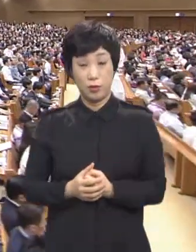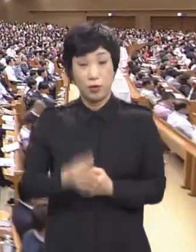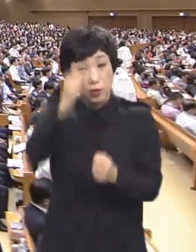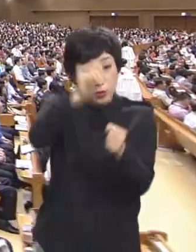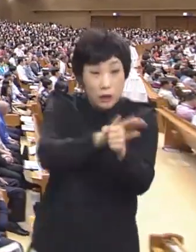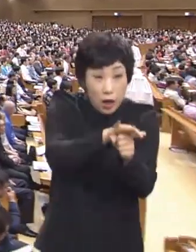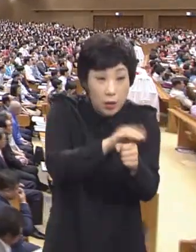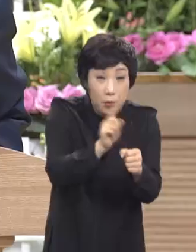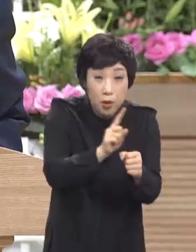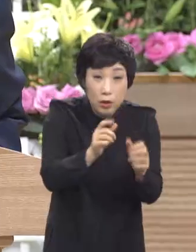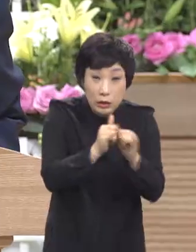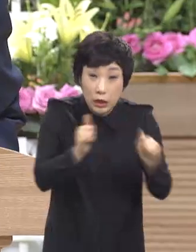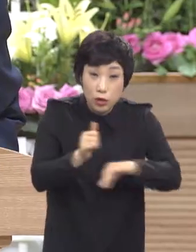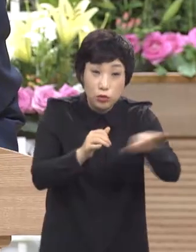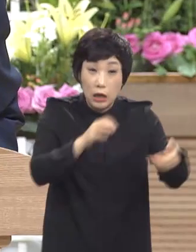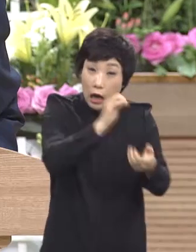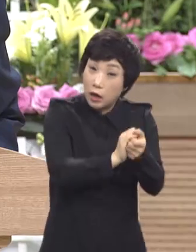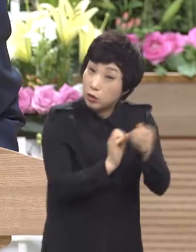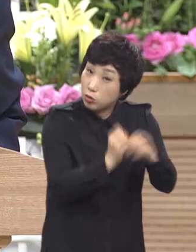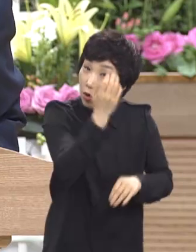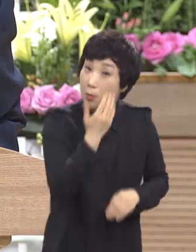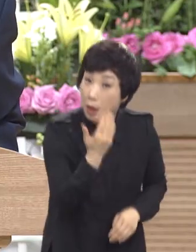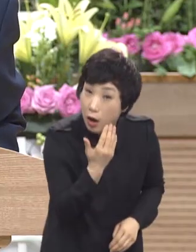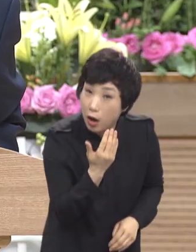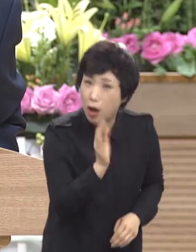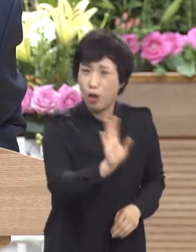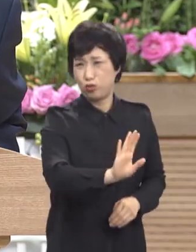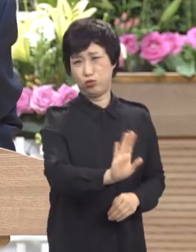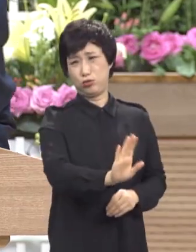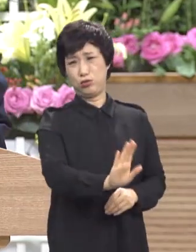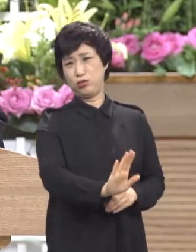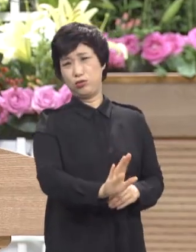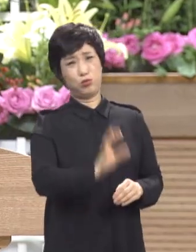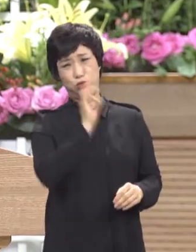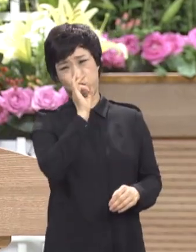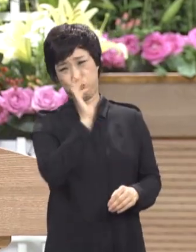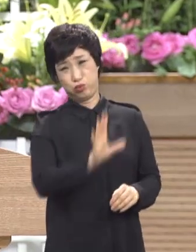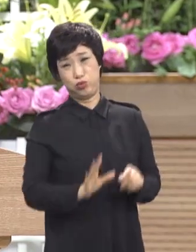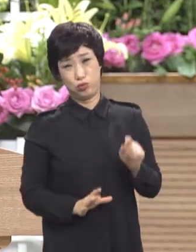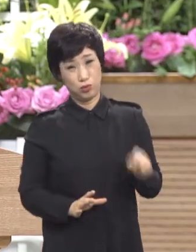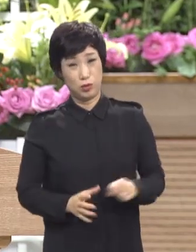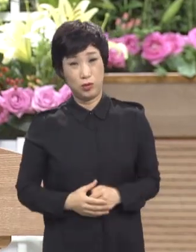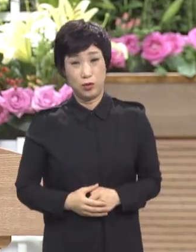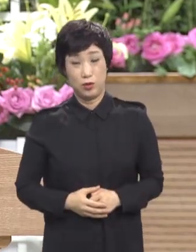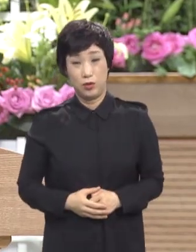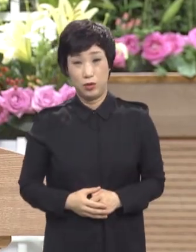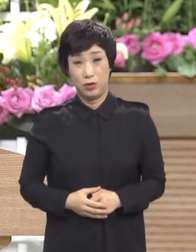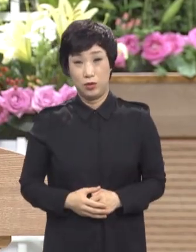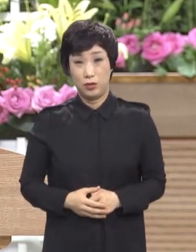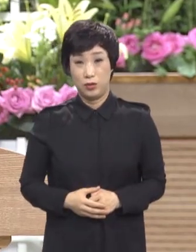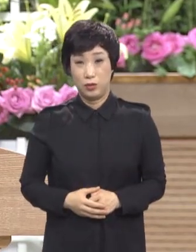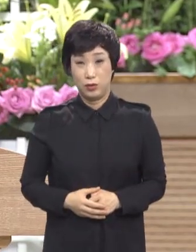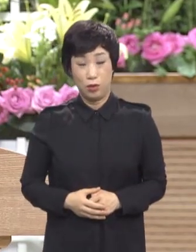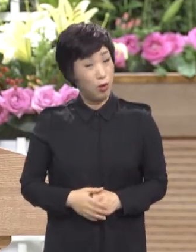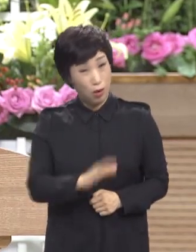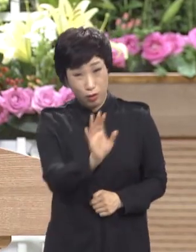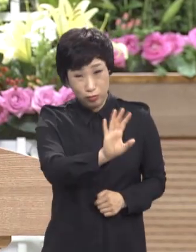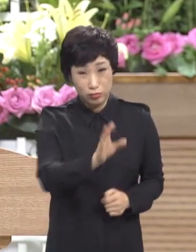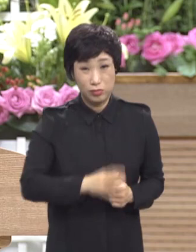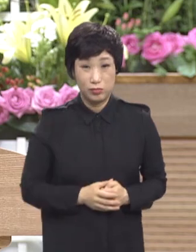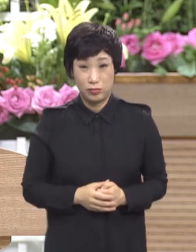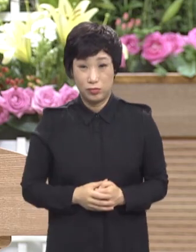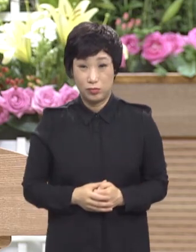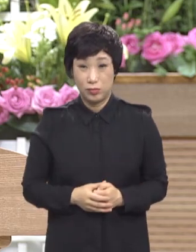박애주의 속에 인간의 한계를 초월한 일을 해줄 수 있느냐? 없다 이 말이요. 없다 이